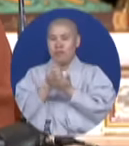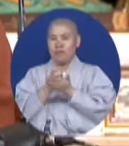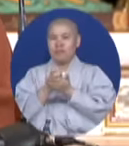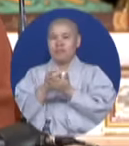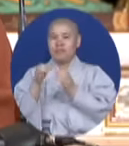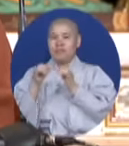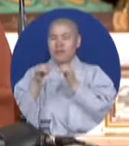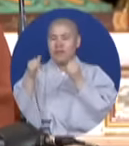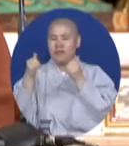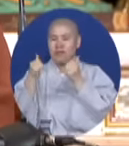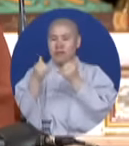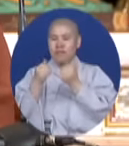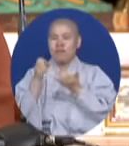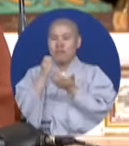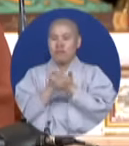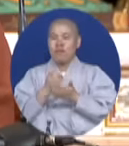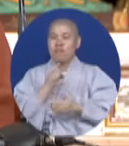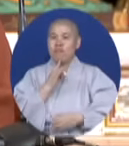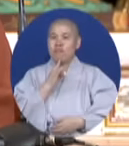인연법뿐입니다.